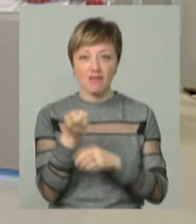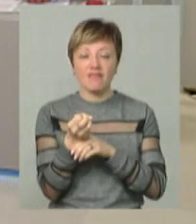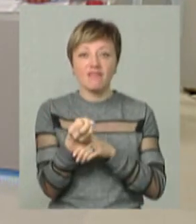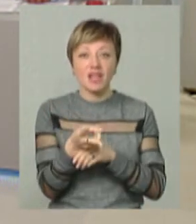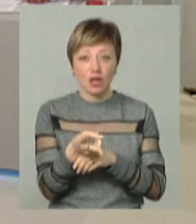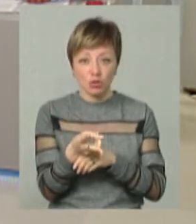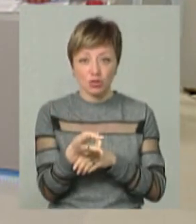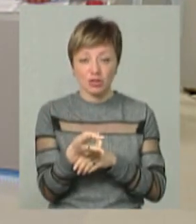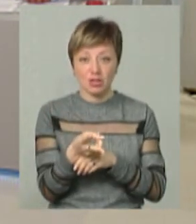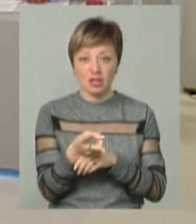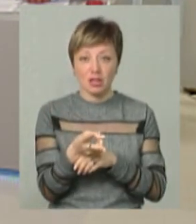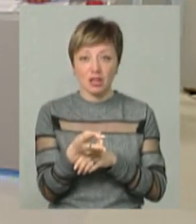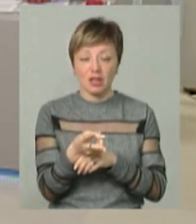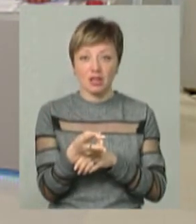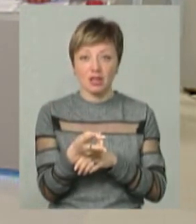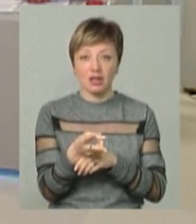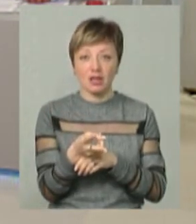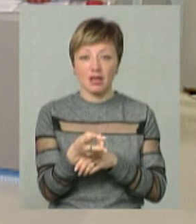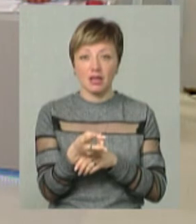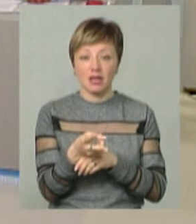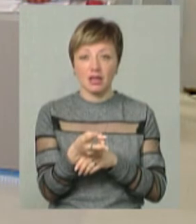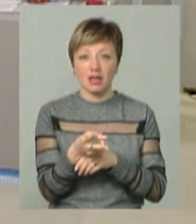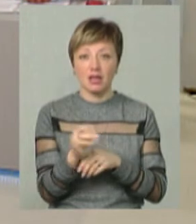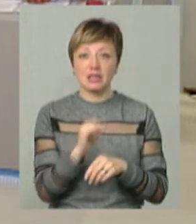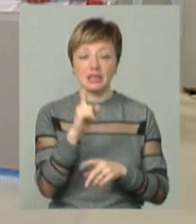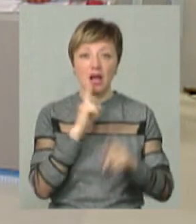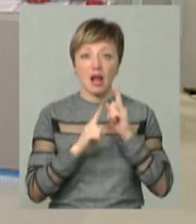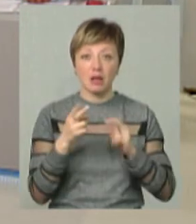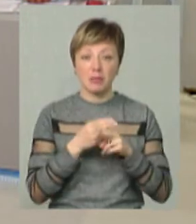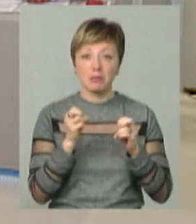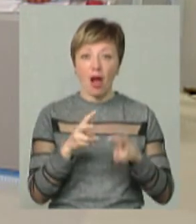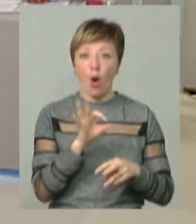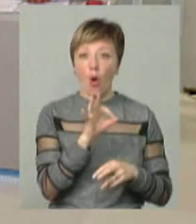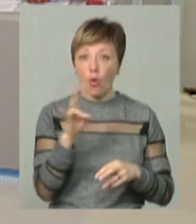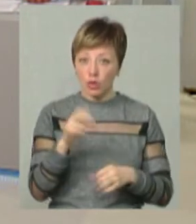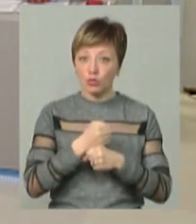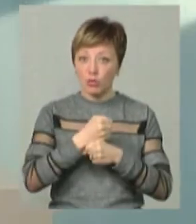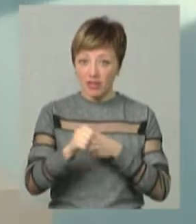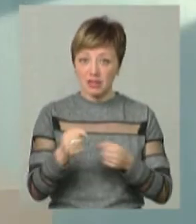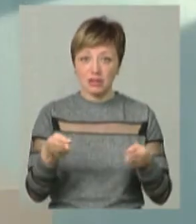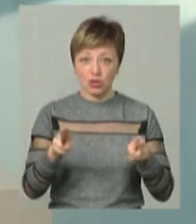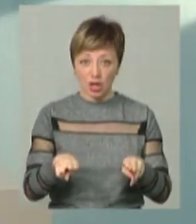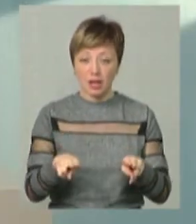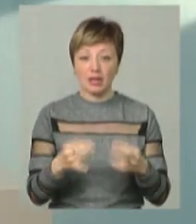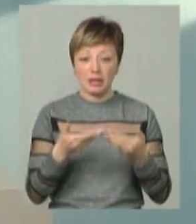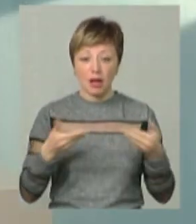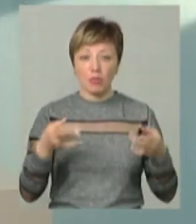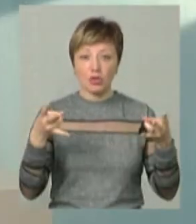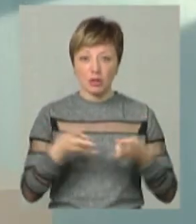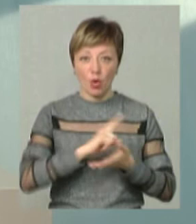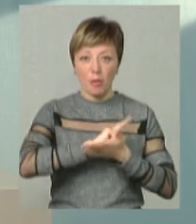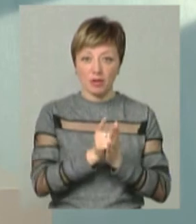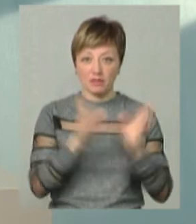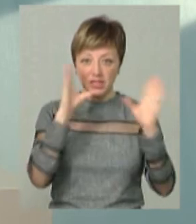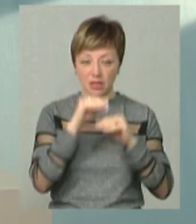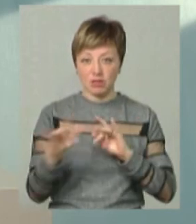виключили, не кажу, що вони самі вийшли, насправді їх виключили з Ради безпеки ООН, але зобов'язання за нею залишаються. І тому нам потрібно оперативно